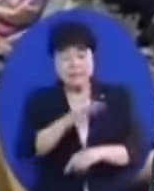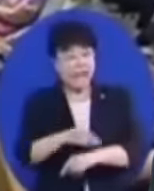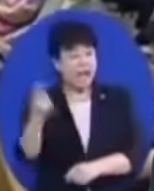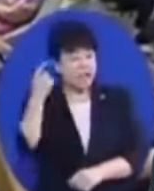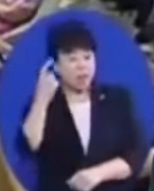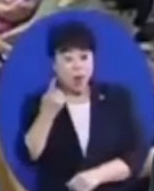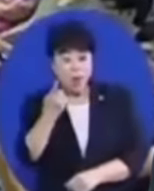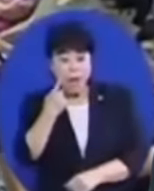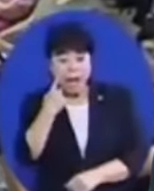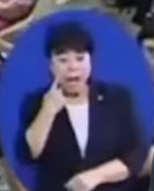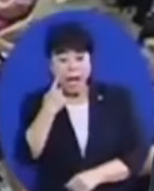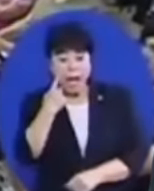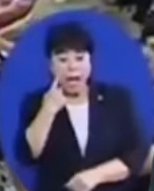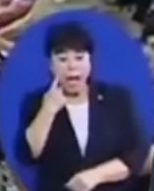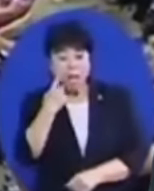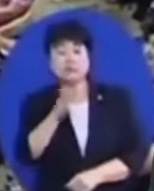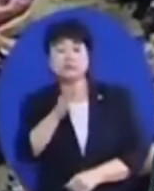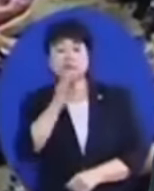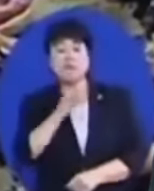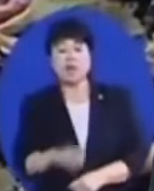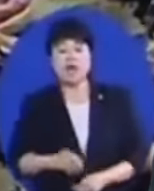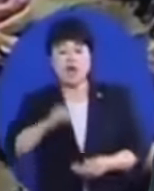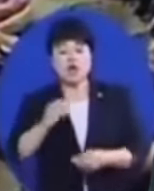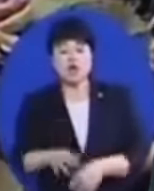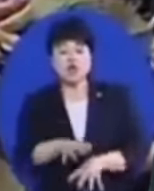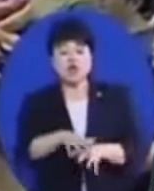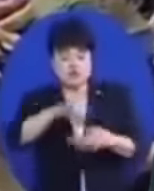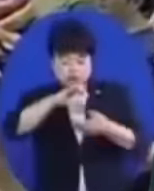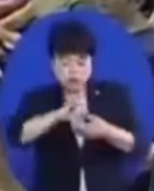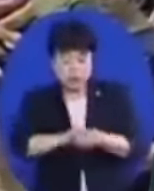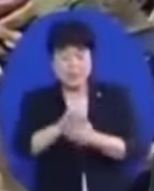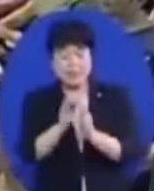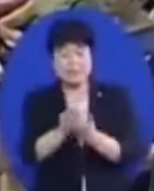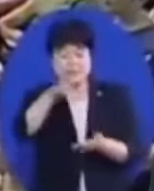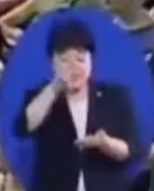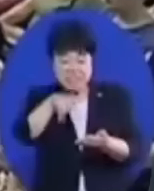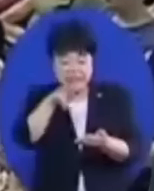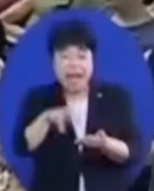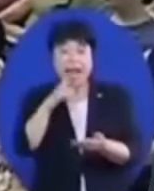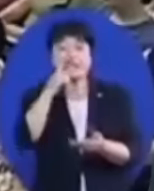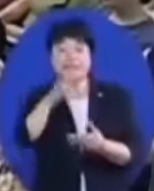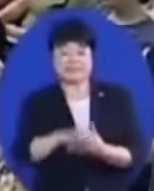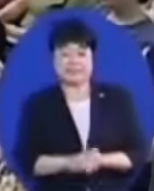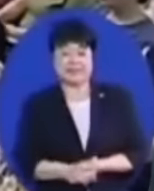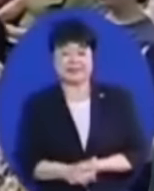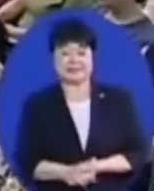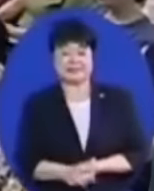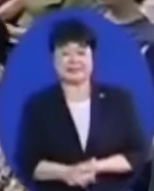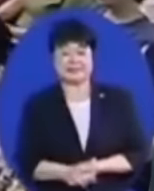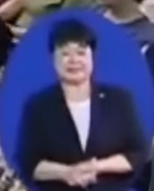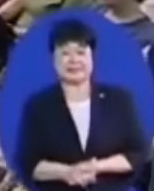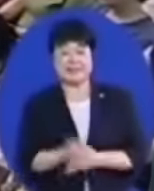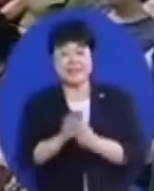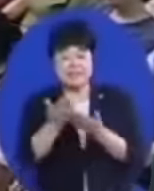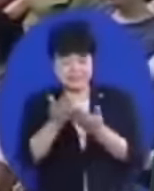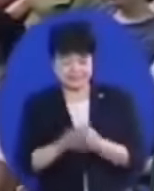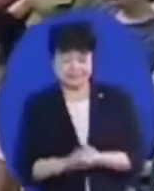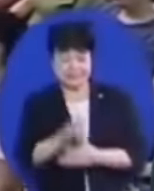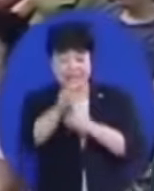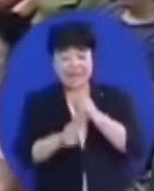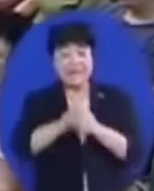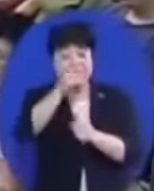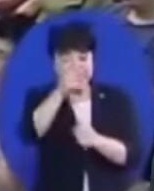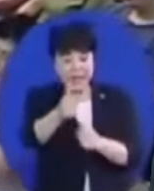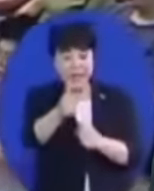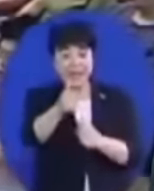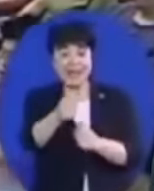듣게. 그것은 바로 규칙적으로 성경을 읽고 살라는 것일세. 그렇게 말했습니다. 성경은